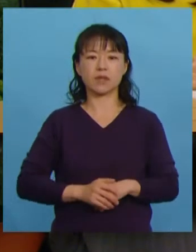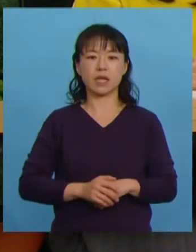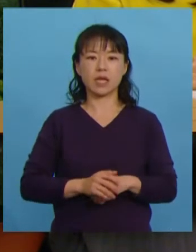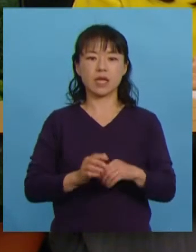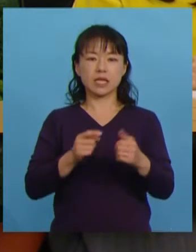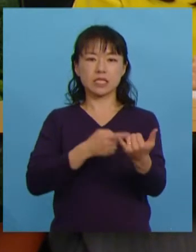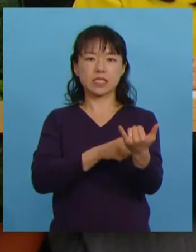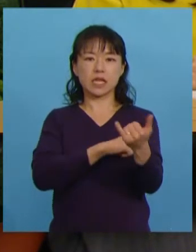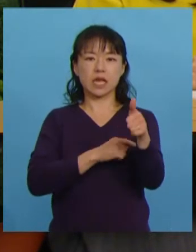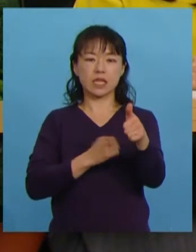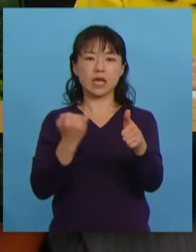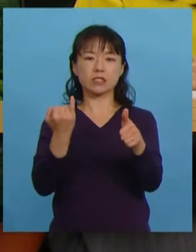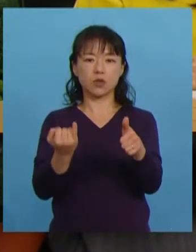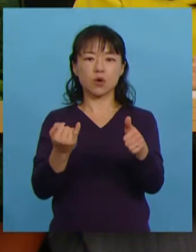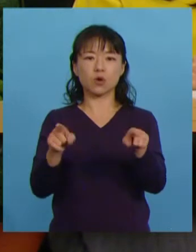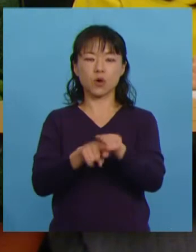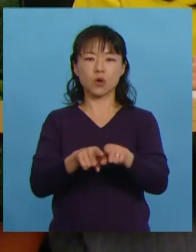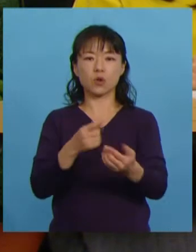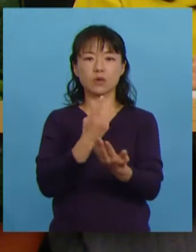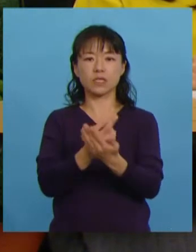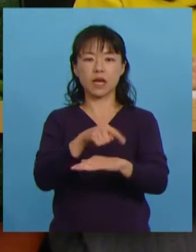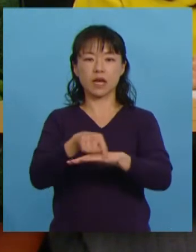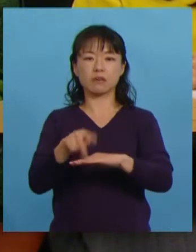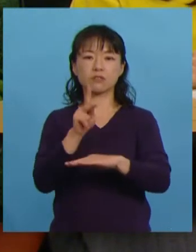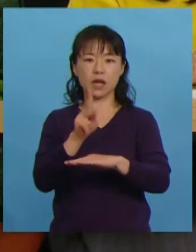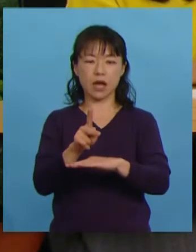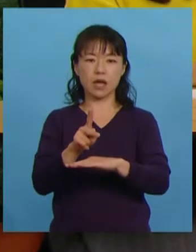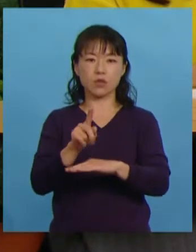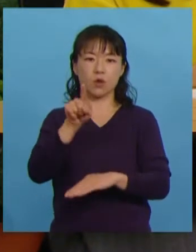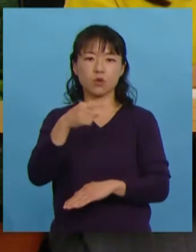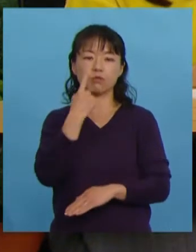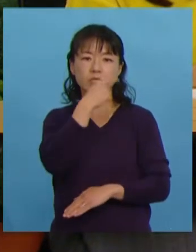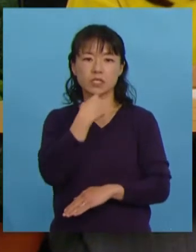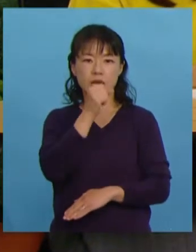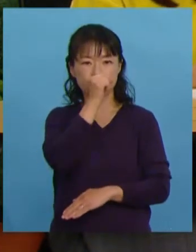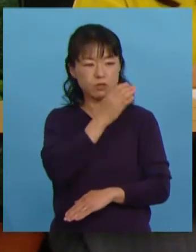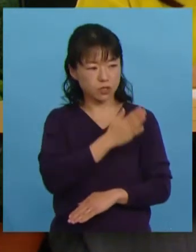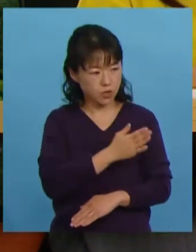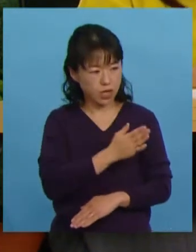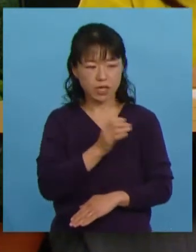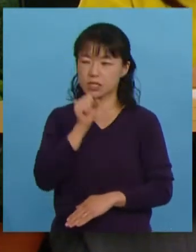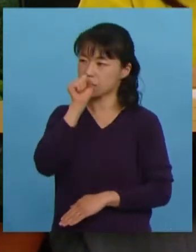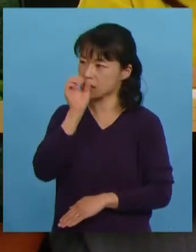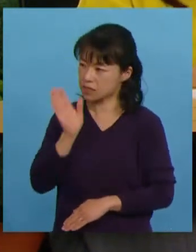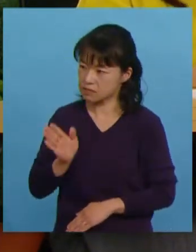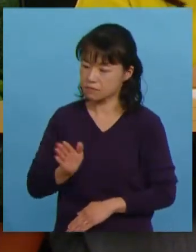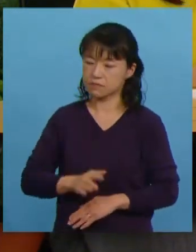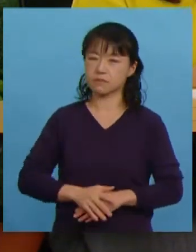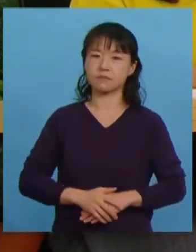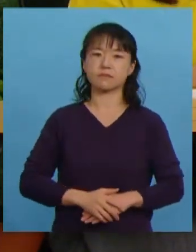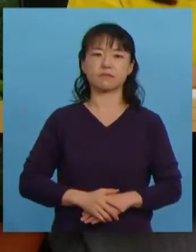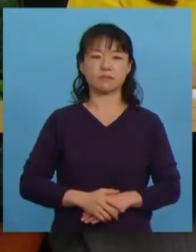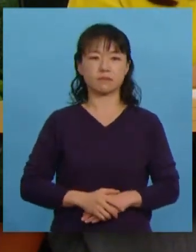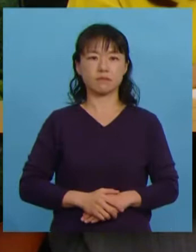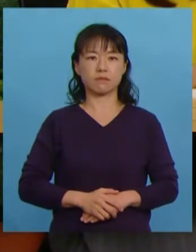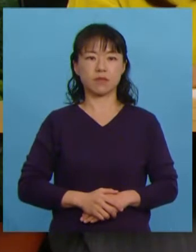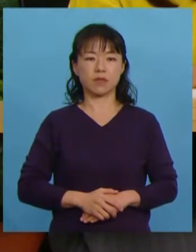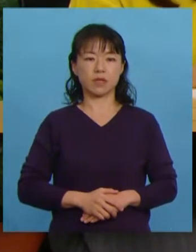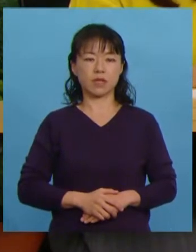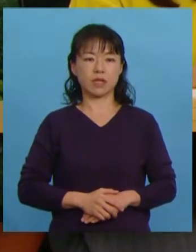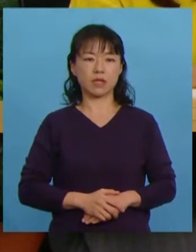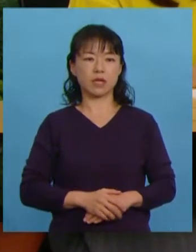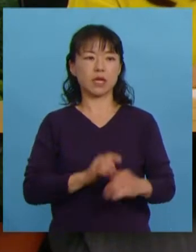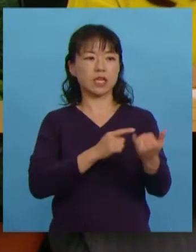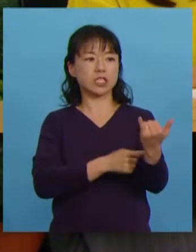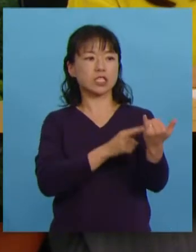男女共同参画課の野口さんにお話をお伺いします。よろしくお願いします。 よろしくお願いします。よろしくお願いします。 第71